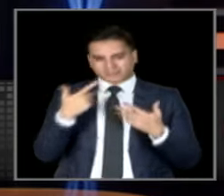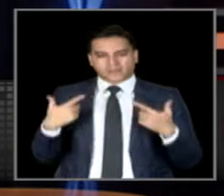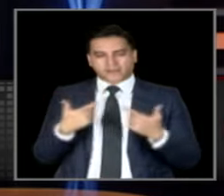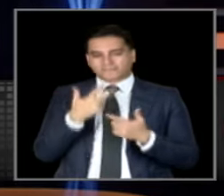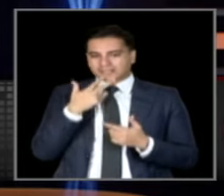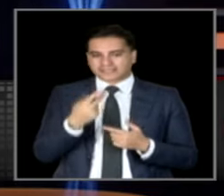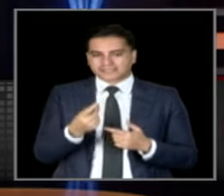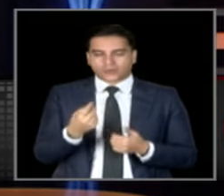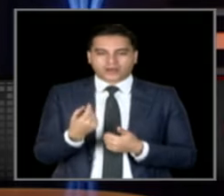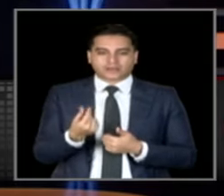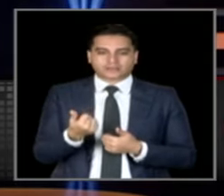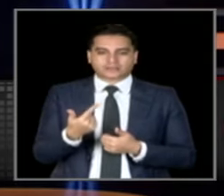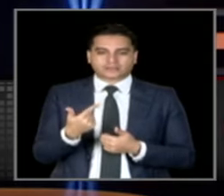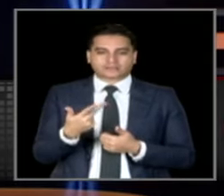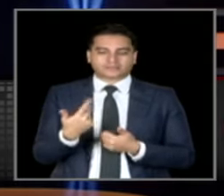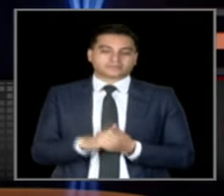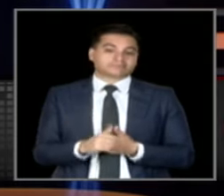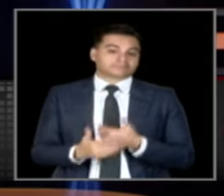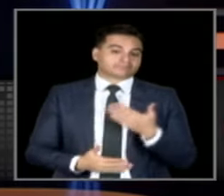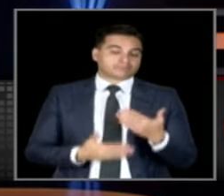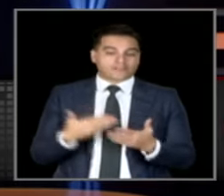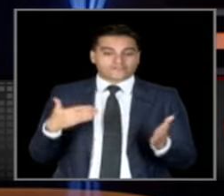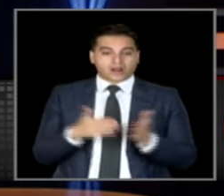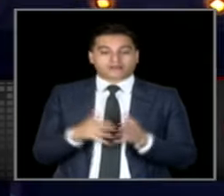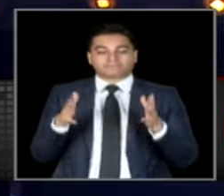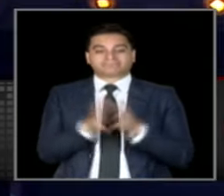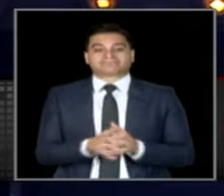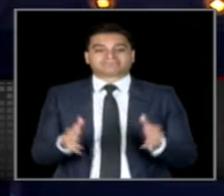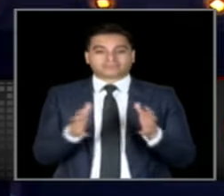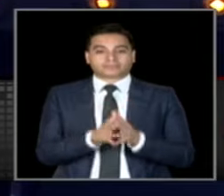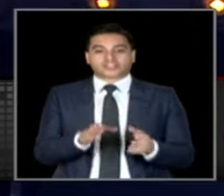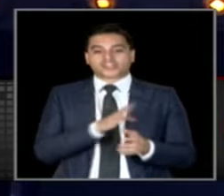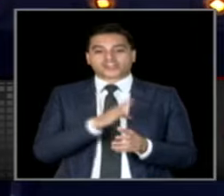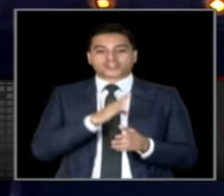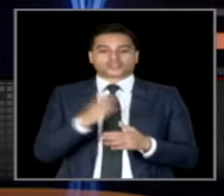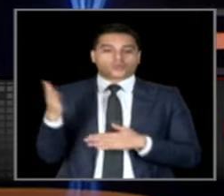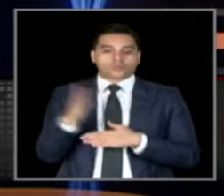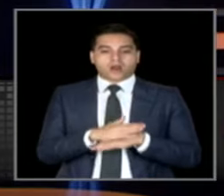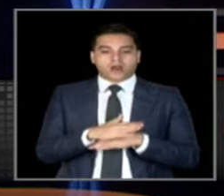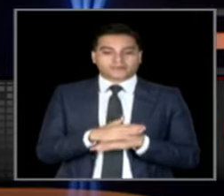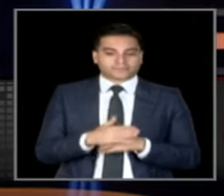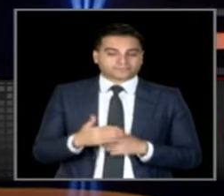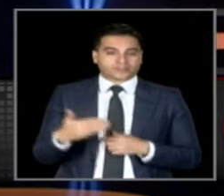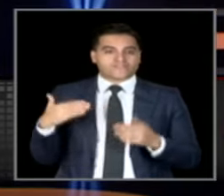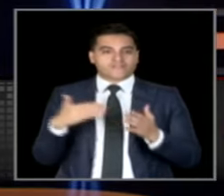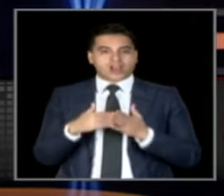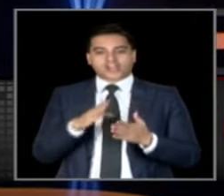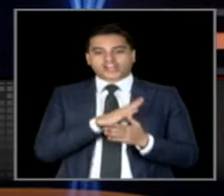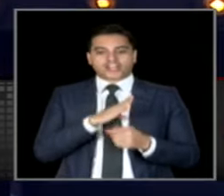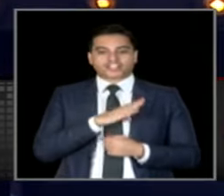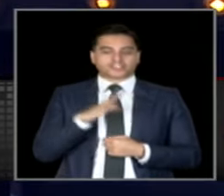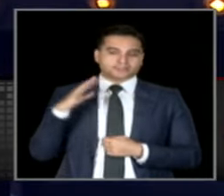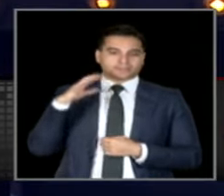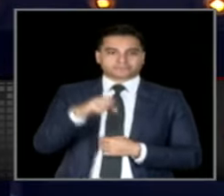ثلاث ثواني. تم تدمير غالبية الجيش ده، وسيطر الجيش